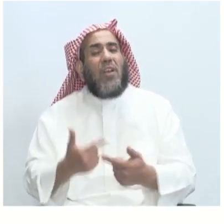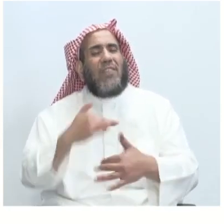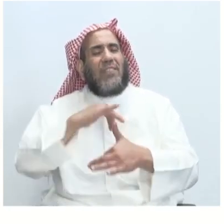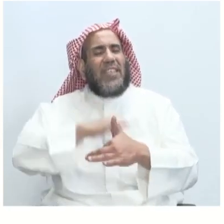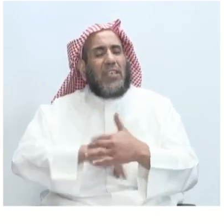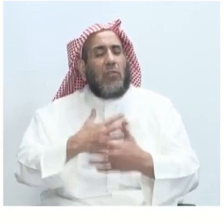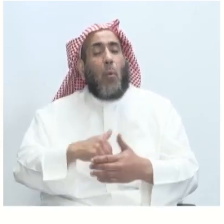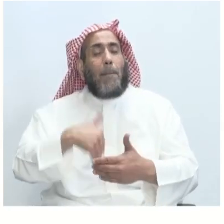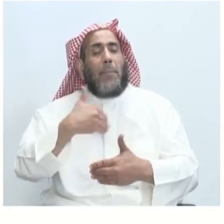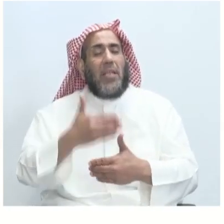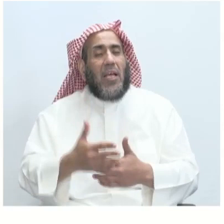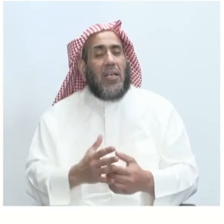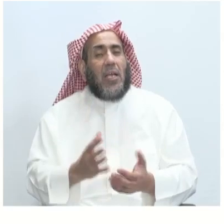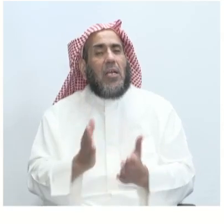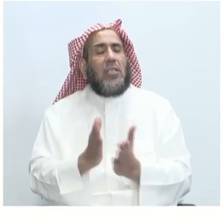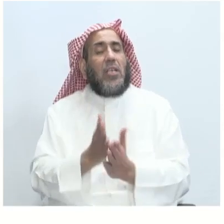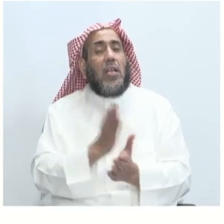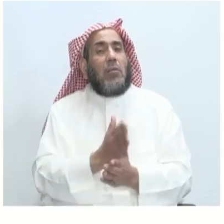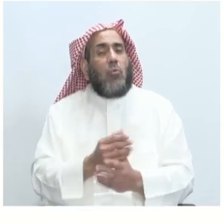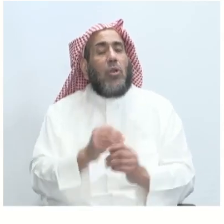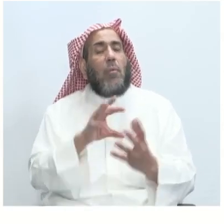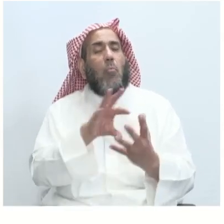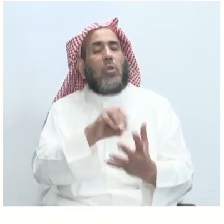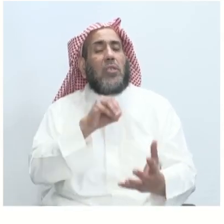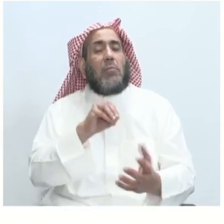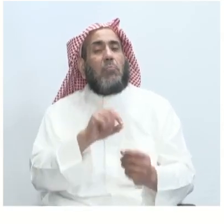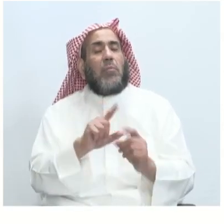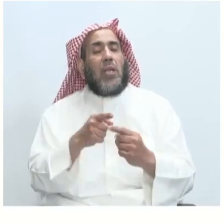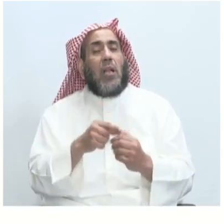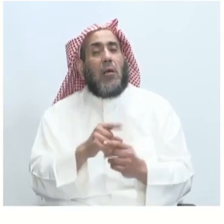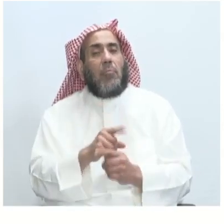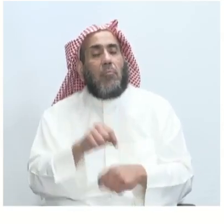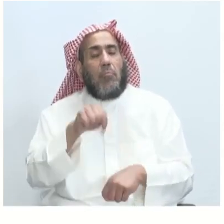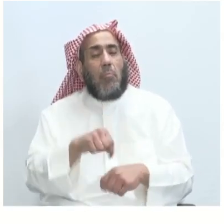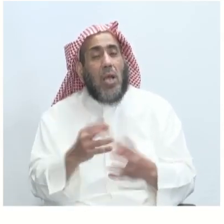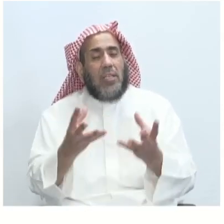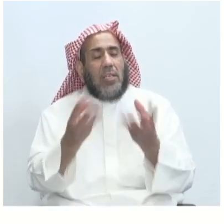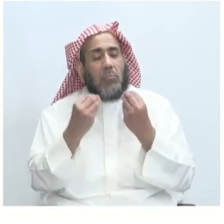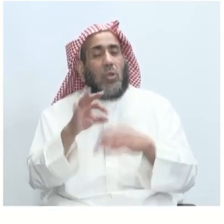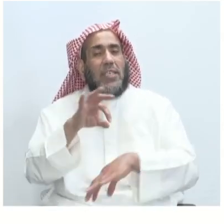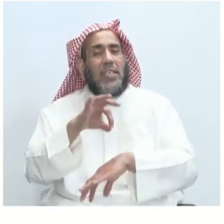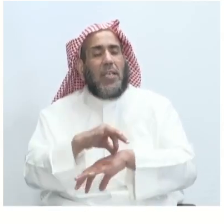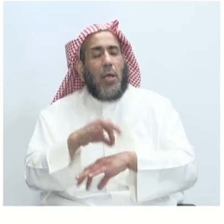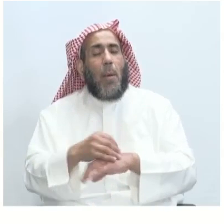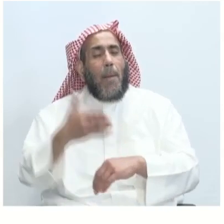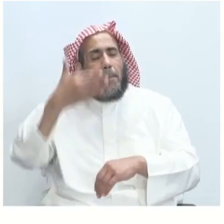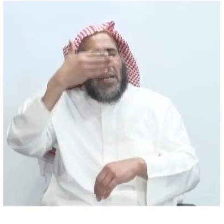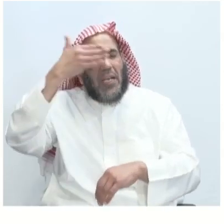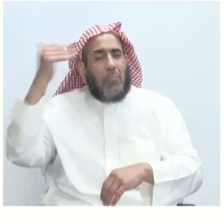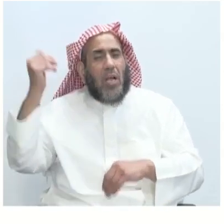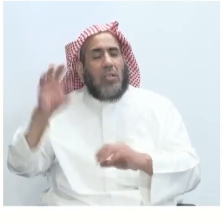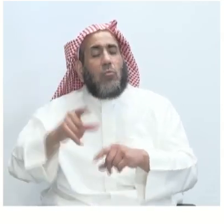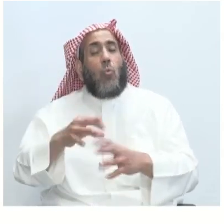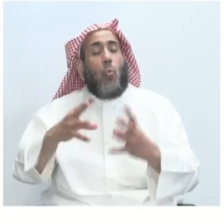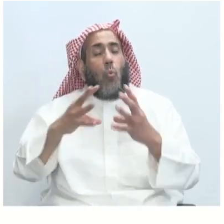ذلك جانب مكتسب من خلال وفق او وفق ما يكتسبه الانسان من خبرات